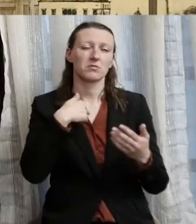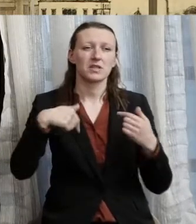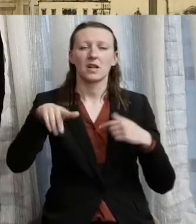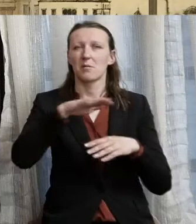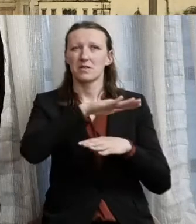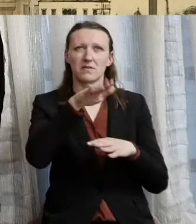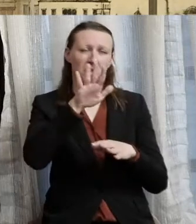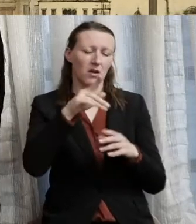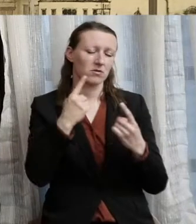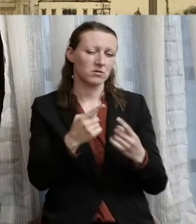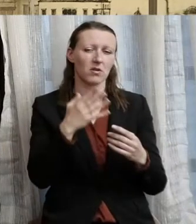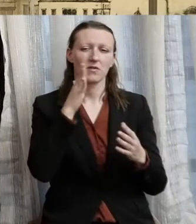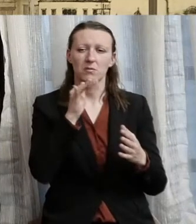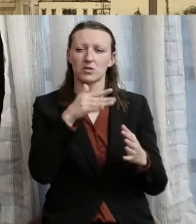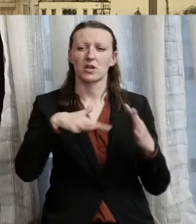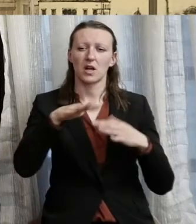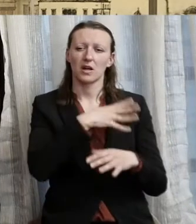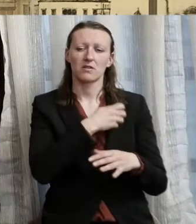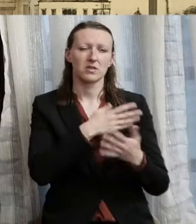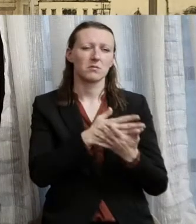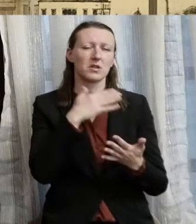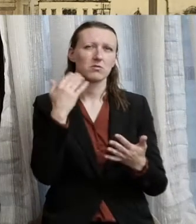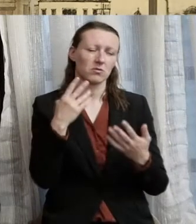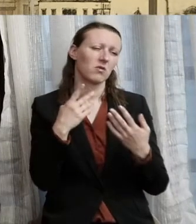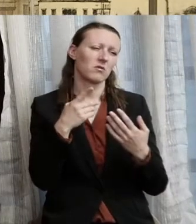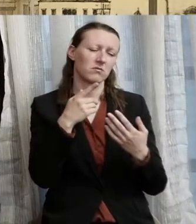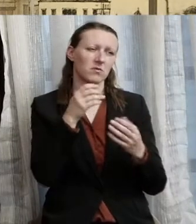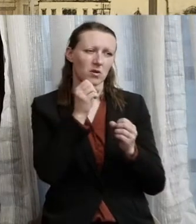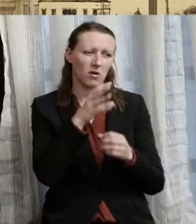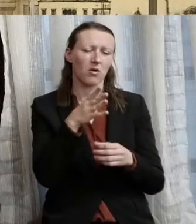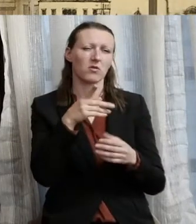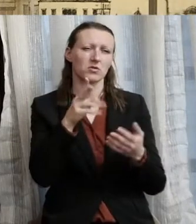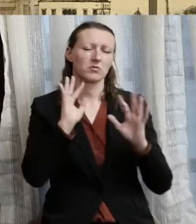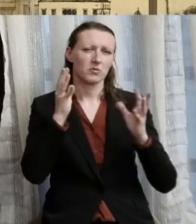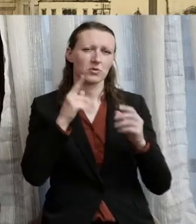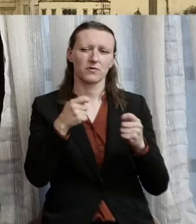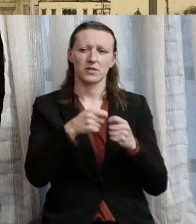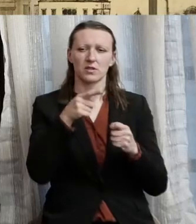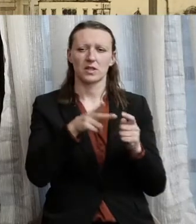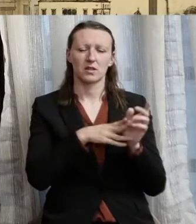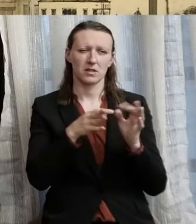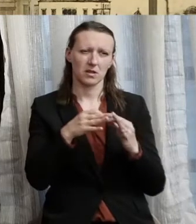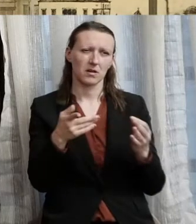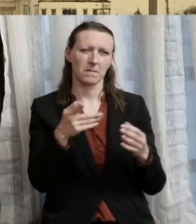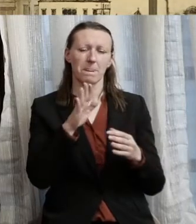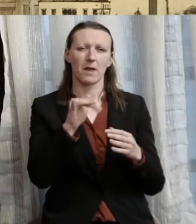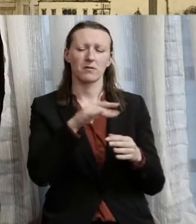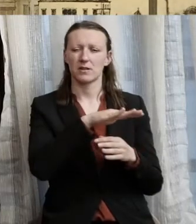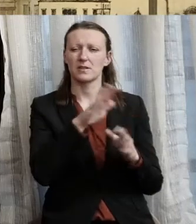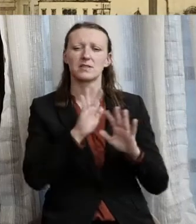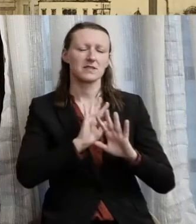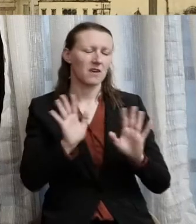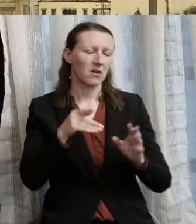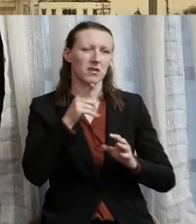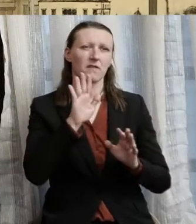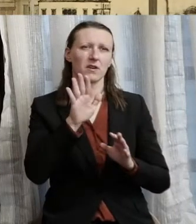biti i svima. I vjerujem da će zato na razini Hrvatske biti puno izraženiji prosvjedi vezano za tu temu. Evo, tako da svakako